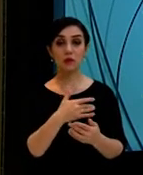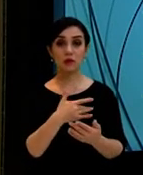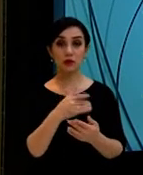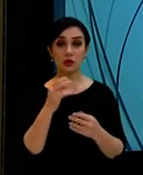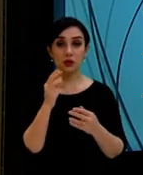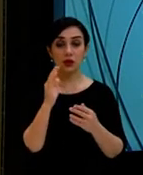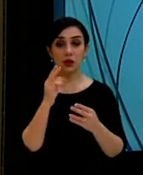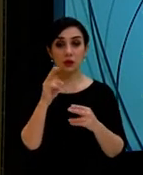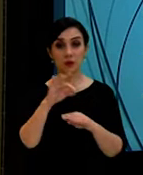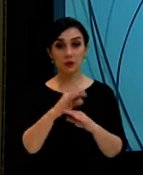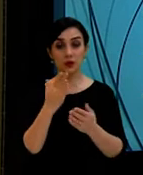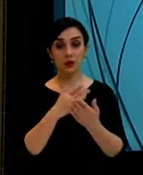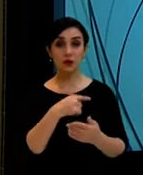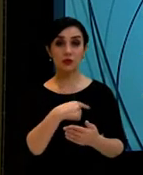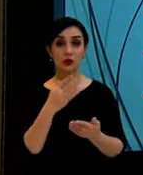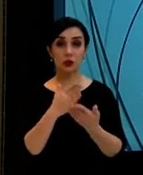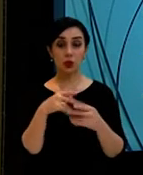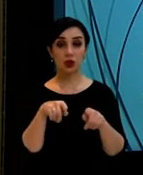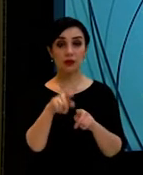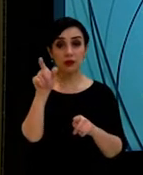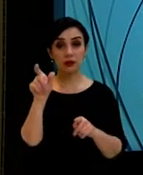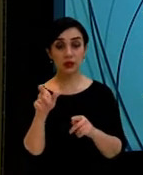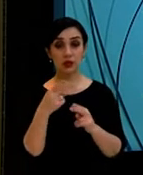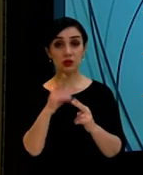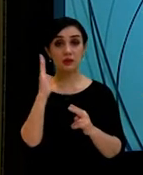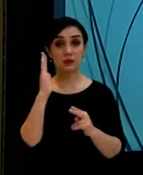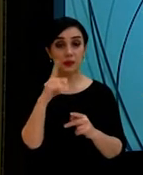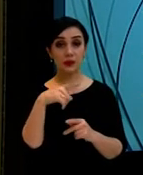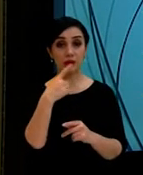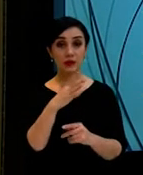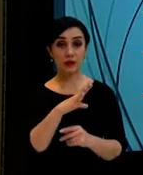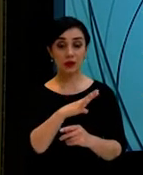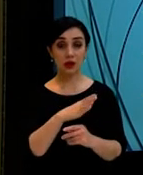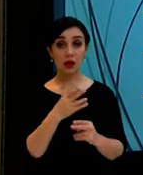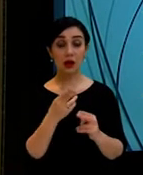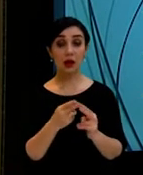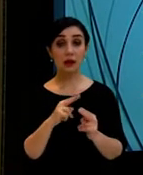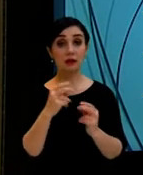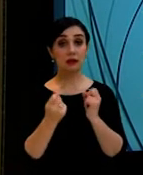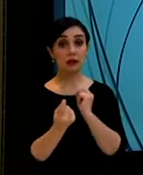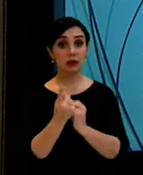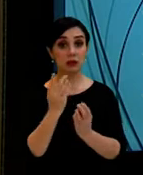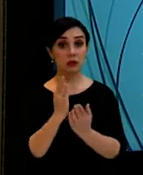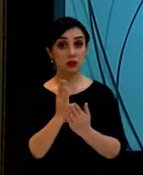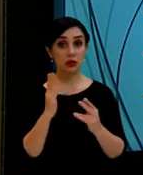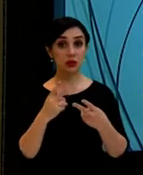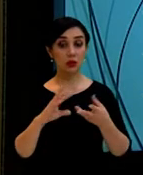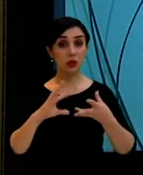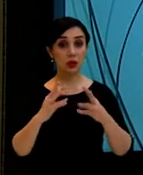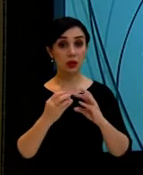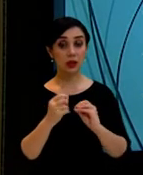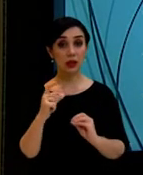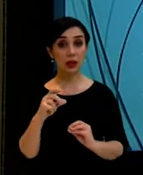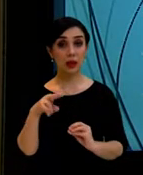vijdonli kelajak egasi degan narsa qayd etildi. Demak, matndan kelib chiqadigan xulosa